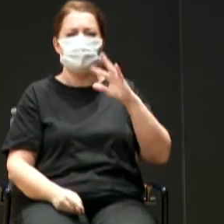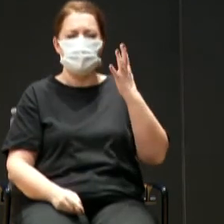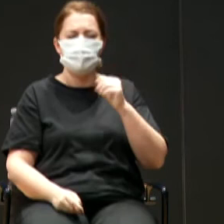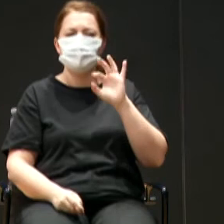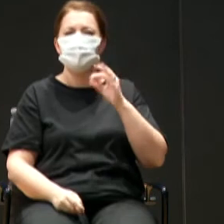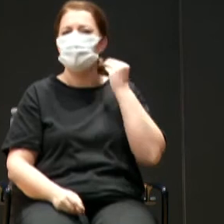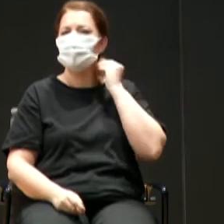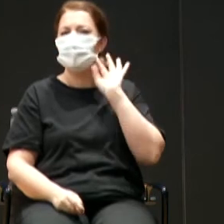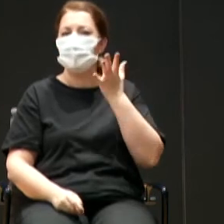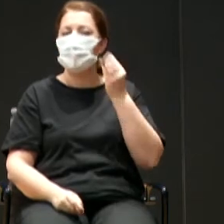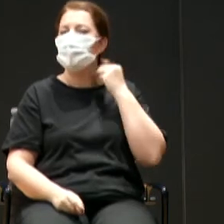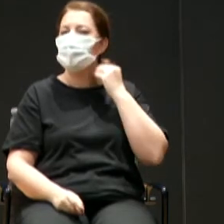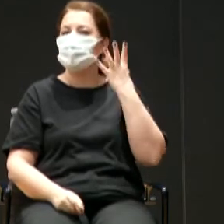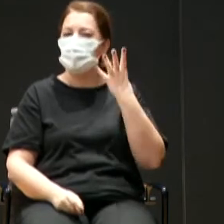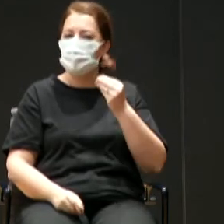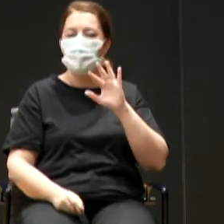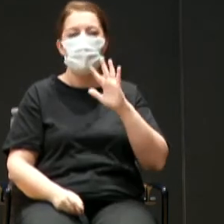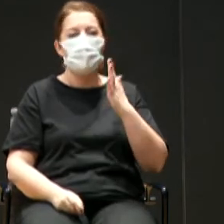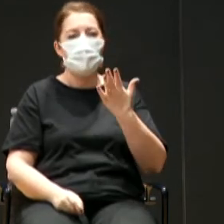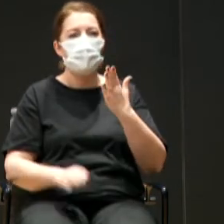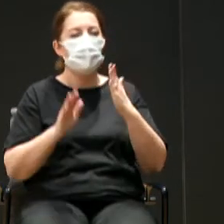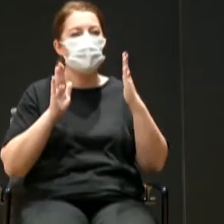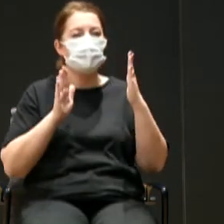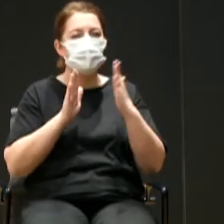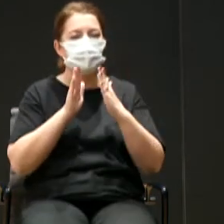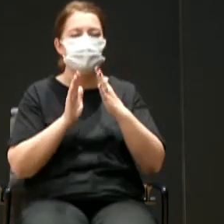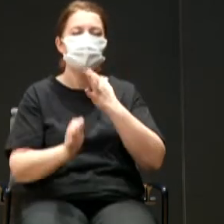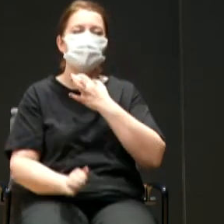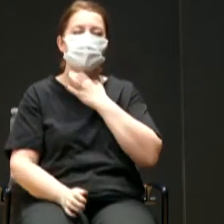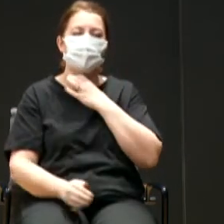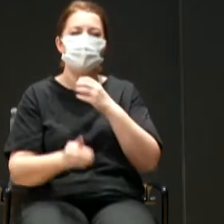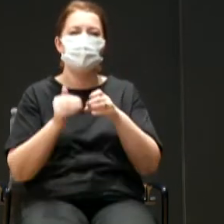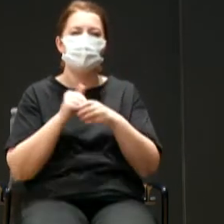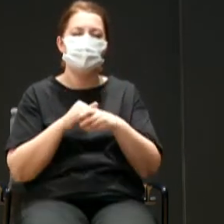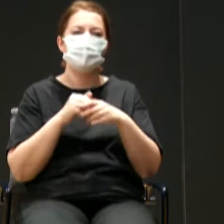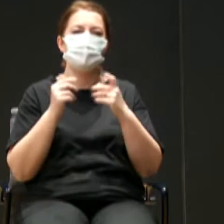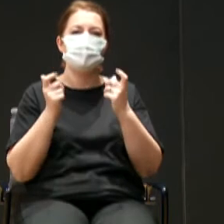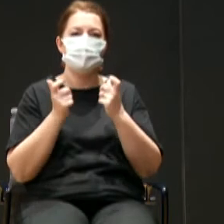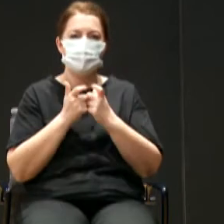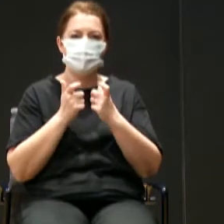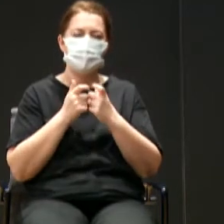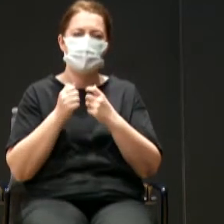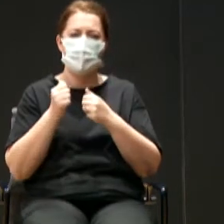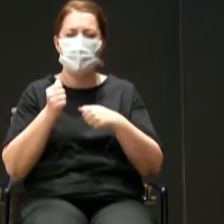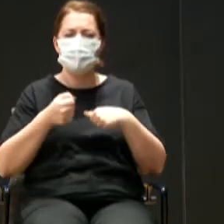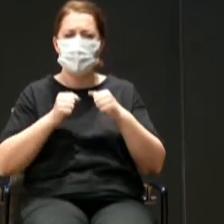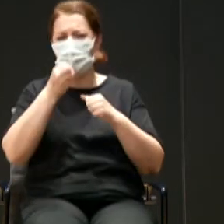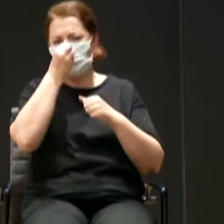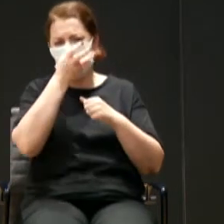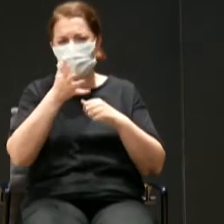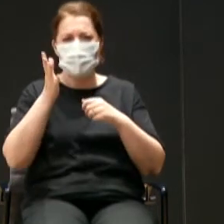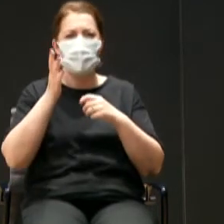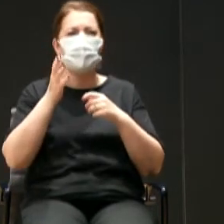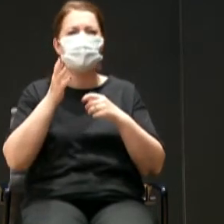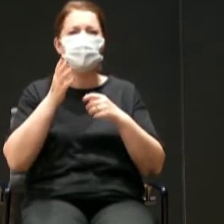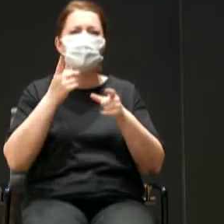ne? Borç olabilir ama karşılığındaki lütfen meclis toplantılarında park, bahçe, bank,